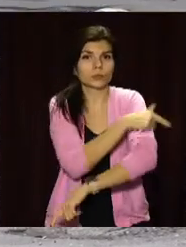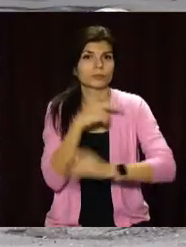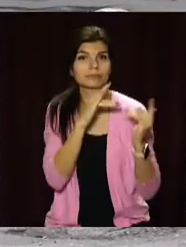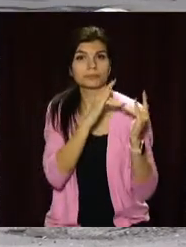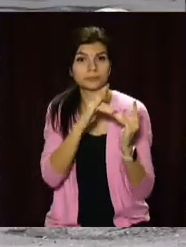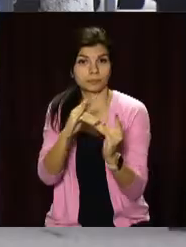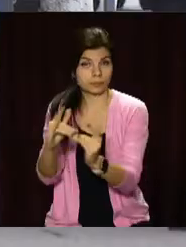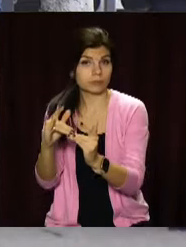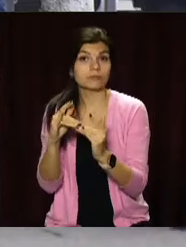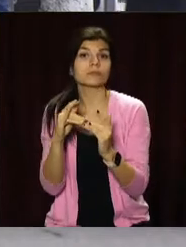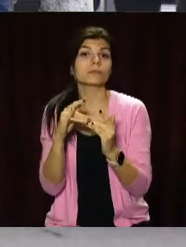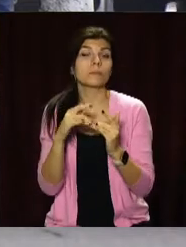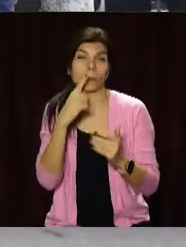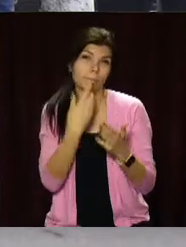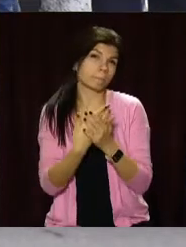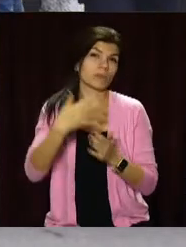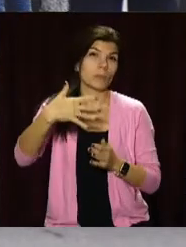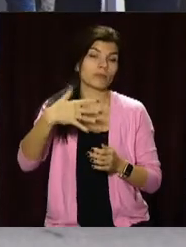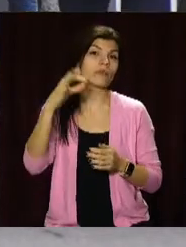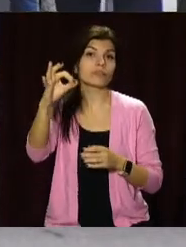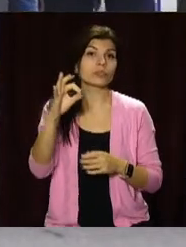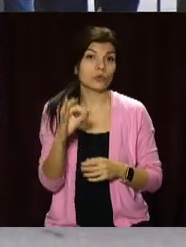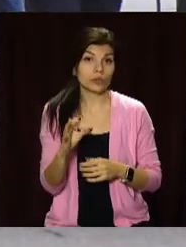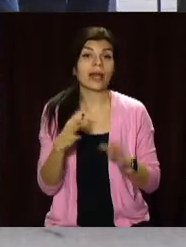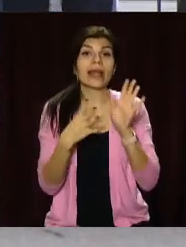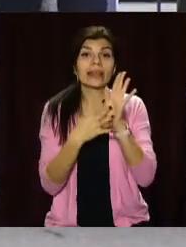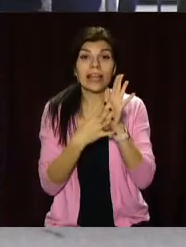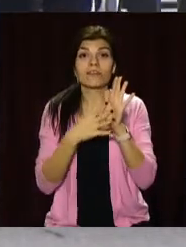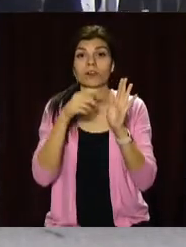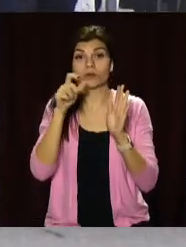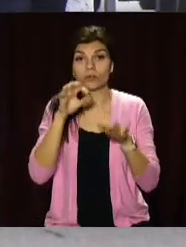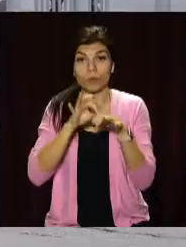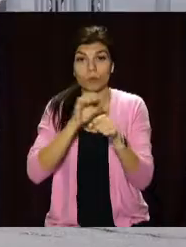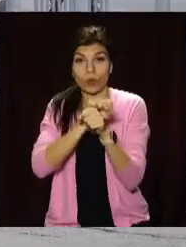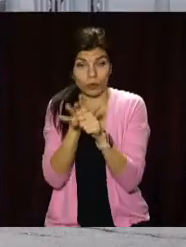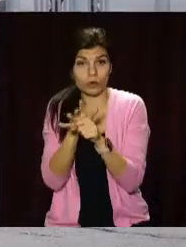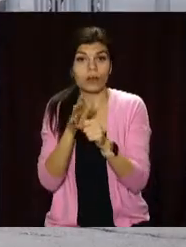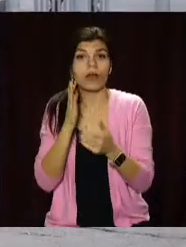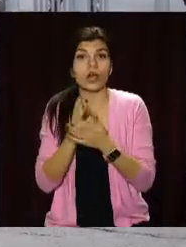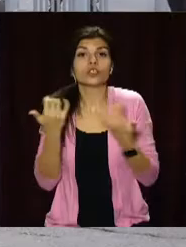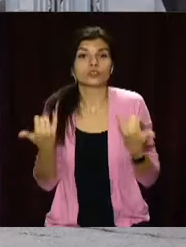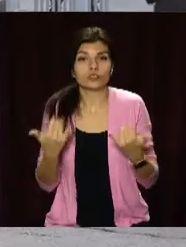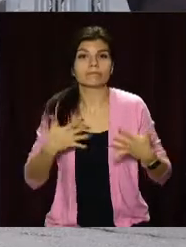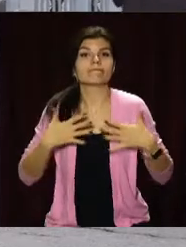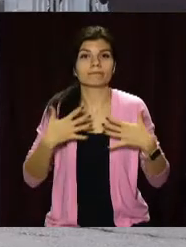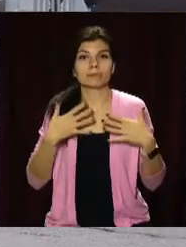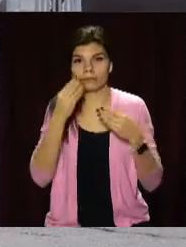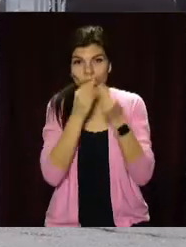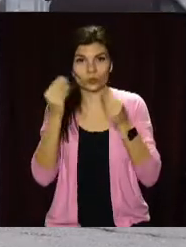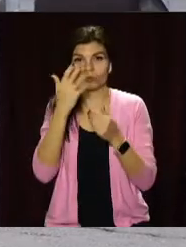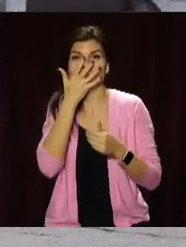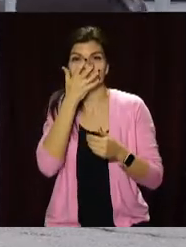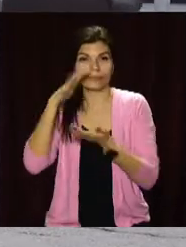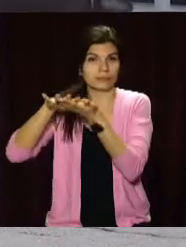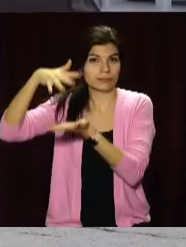у госпітальних базах області понад 50%, 9 пацієнтів з коронавірусом нині на апаратах штучної вентиляції